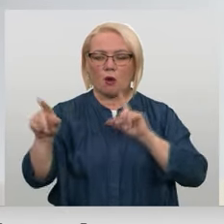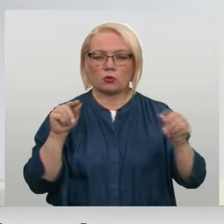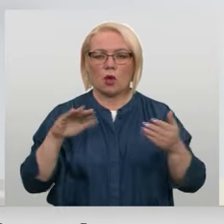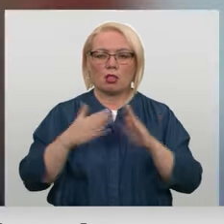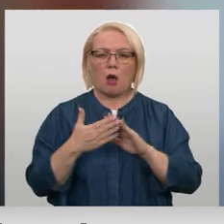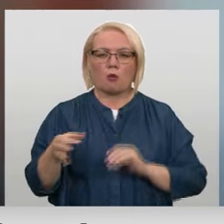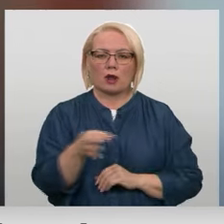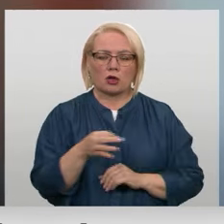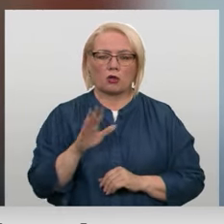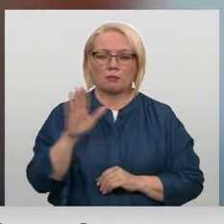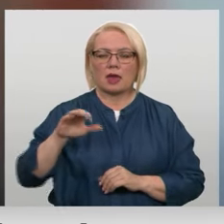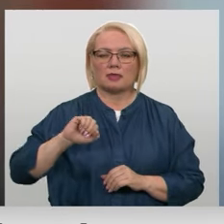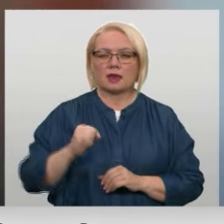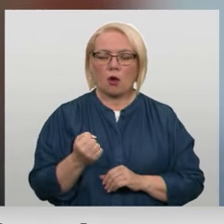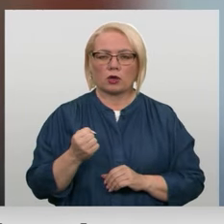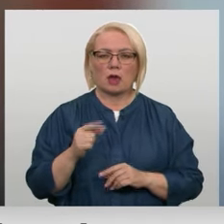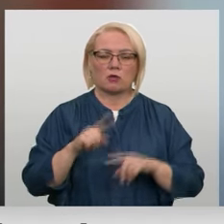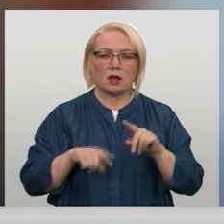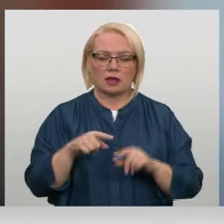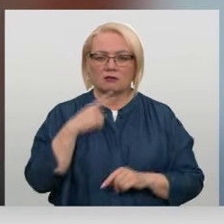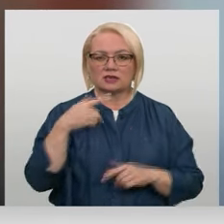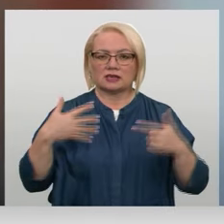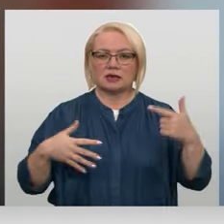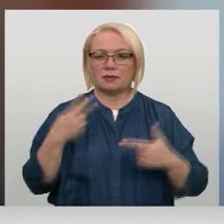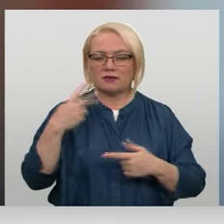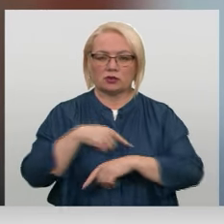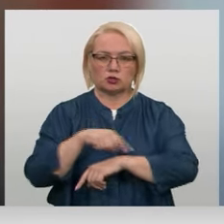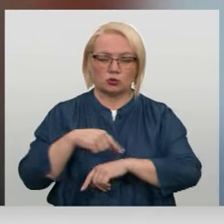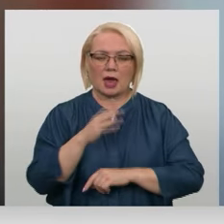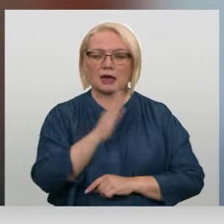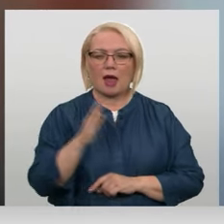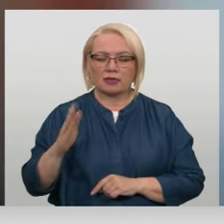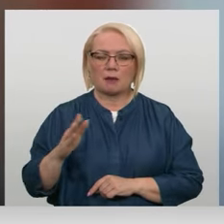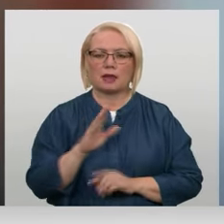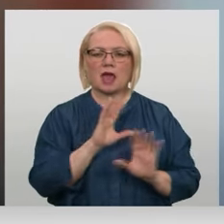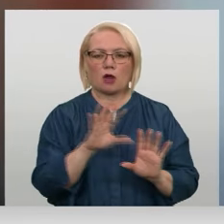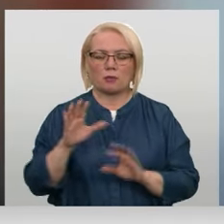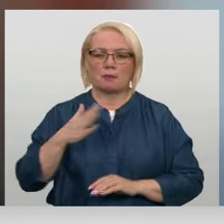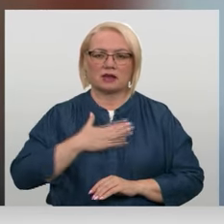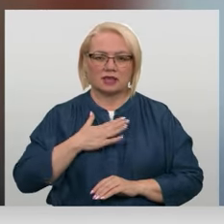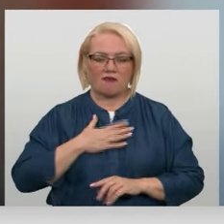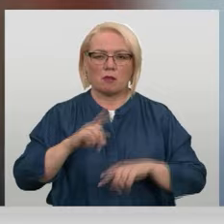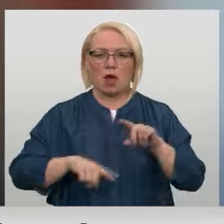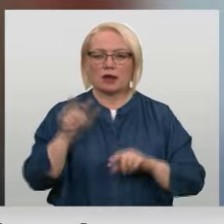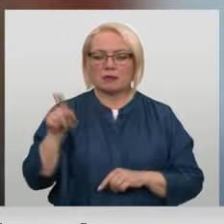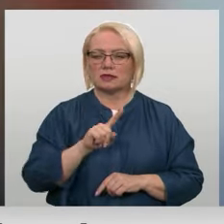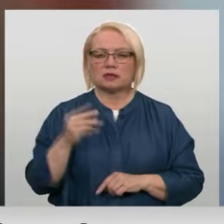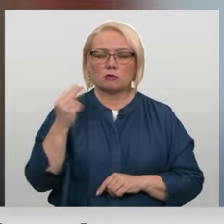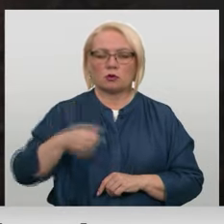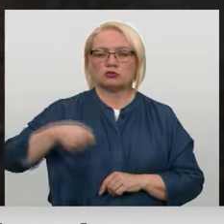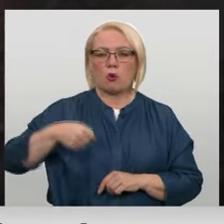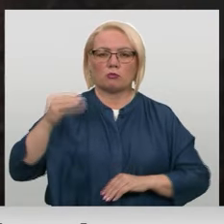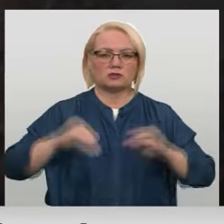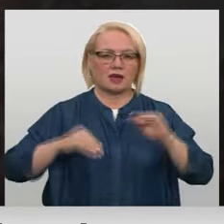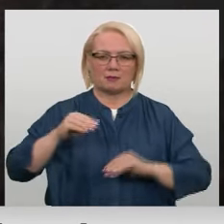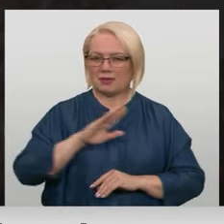un draugiem. 72 stundas ir katram jāparūpējas par sevi, par savu ģimeni, par saviem radiniekiem. Tas nenozīmē tikai somu sakrāmēt.